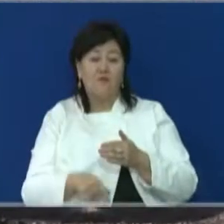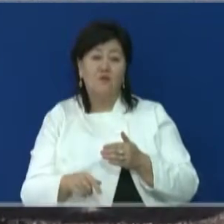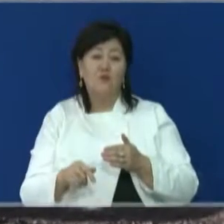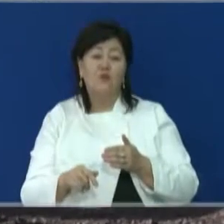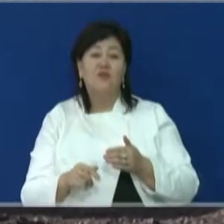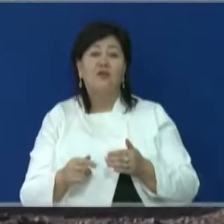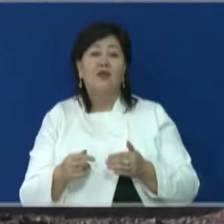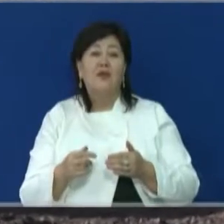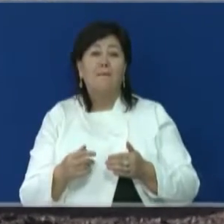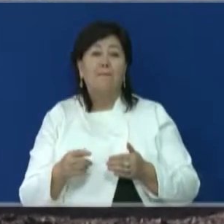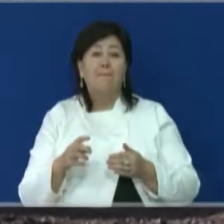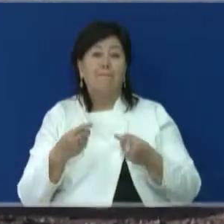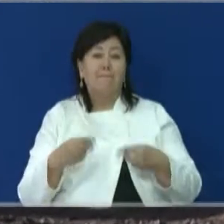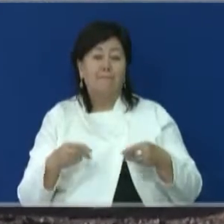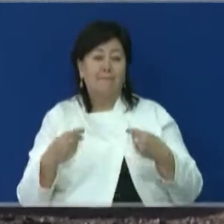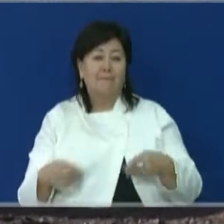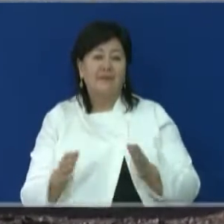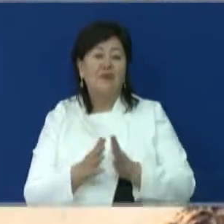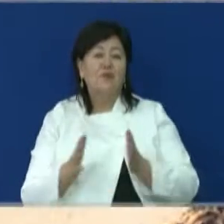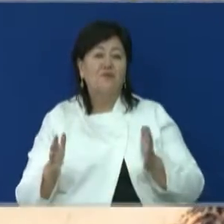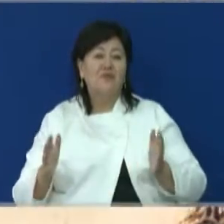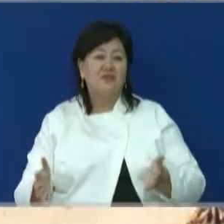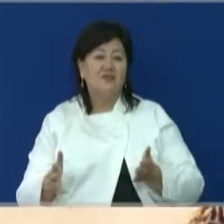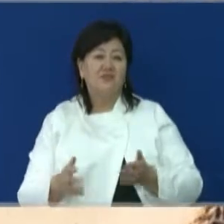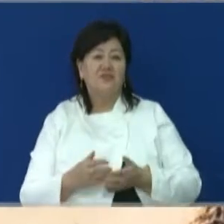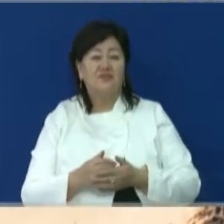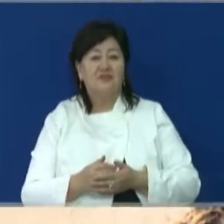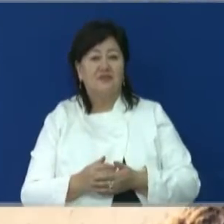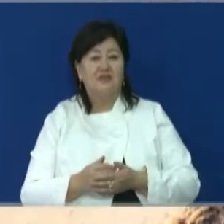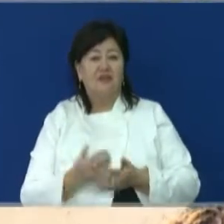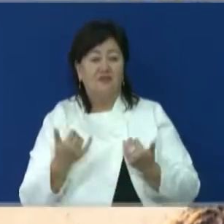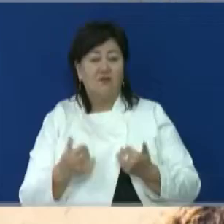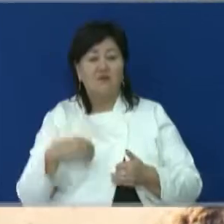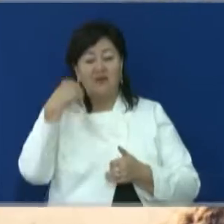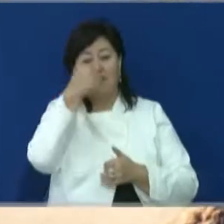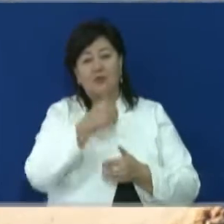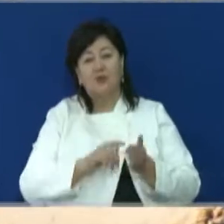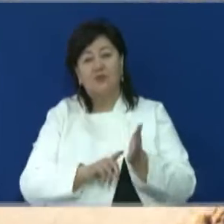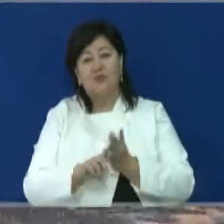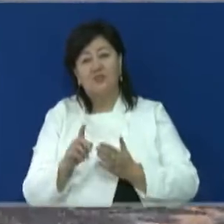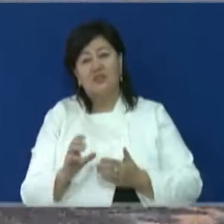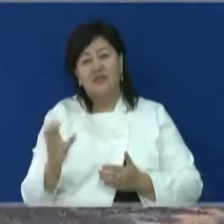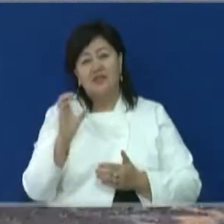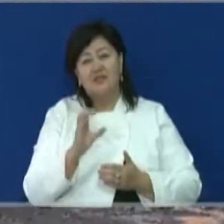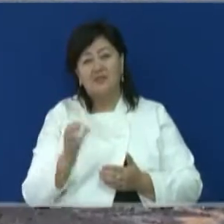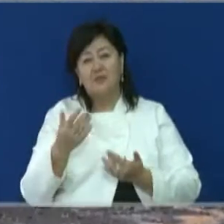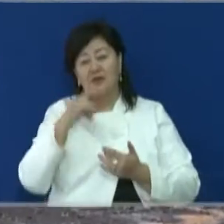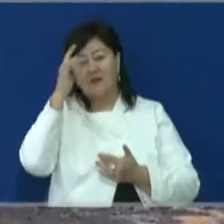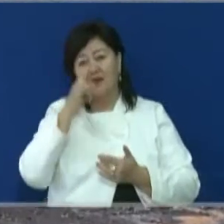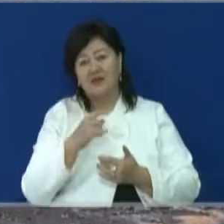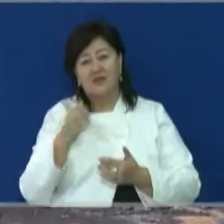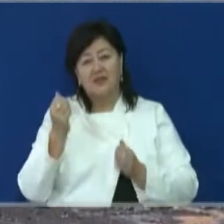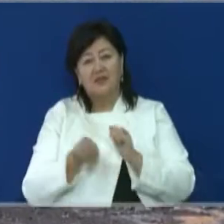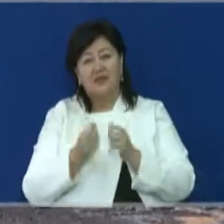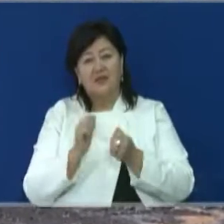өсіп, қаңтар-шілдеде 45,7 миллион тоннаны құрады. Осы жылдың 42 айының қорытындысы бойынша Қазақстанда тас